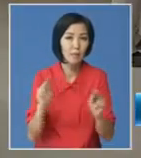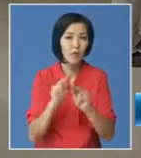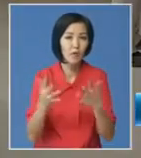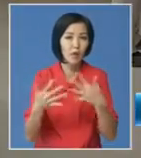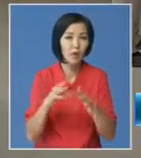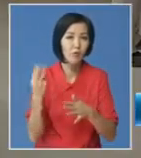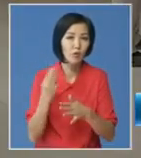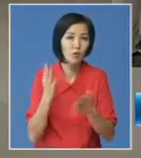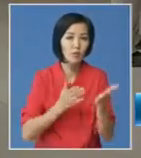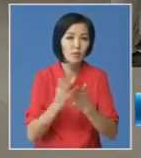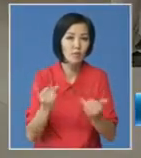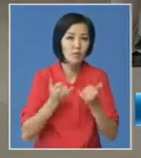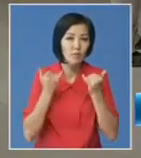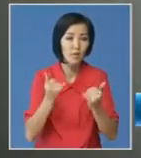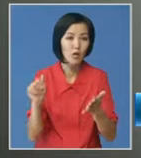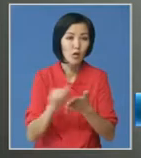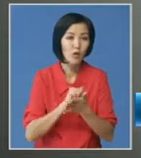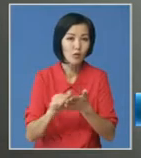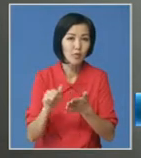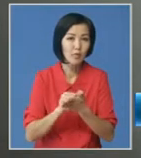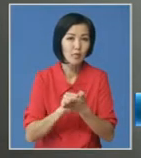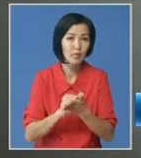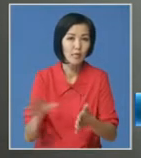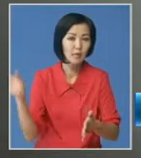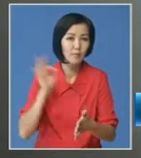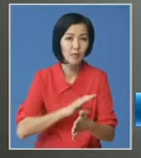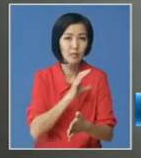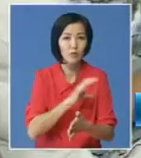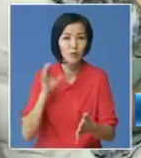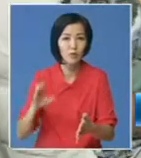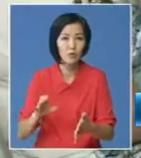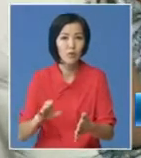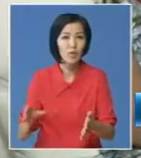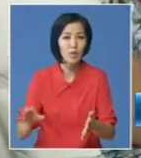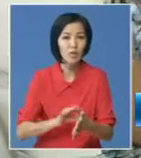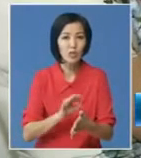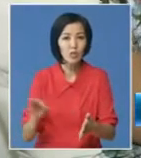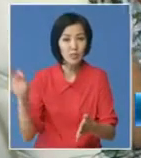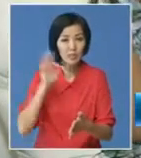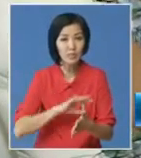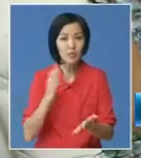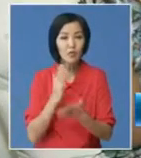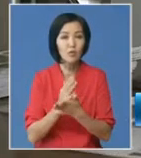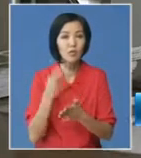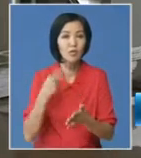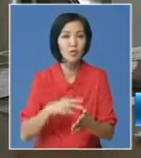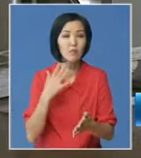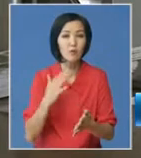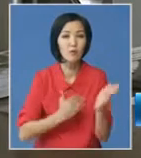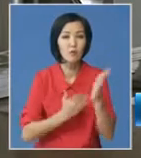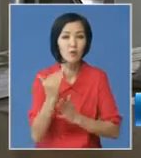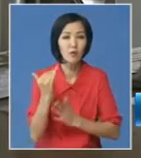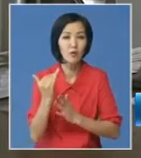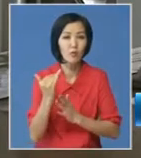ауыл шаруашылығы саласына арналған. Құжаттар еліміздің батысы мен солтүстігінде және шығысында орналасқан 24 жоғарғы